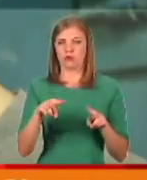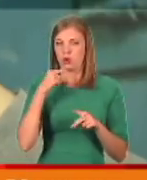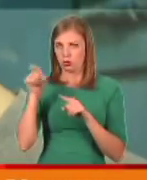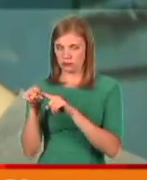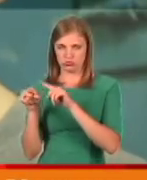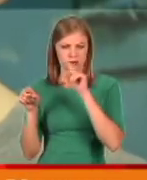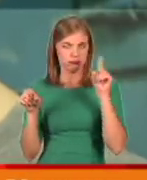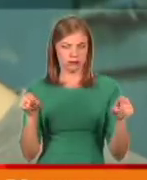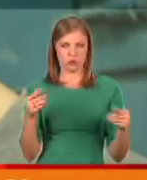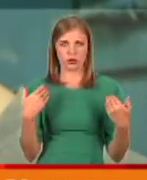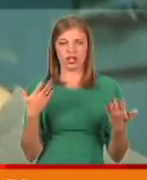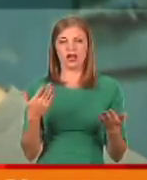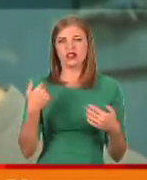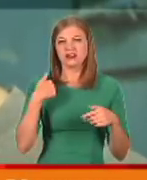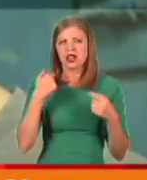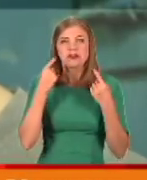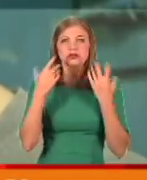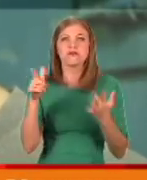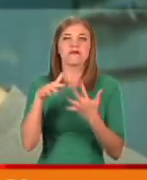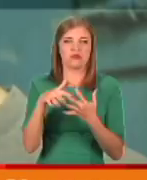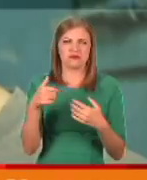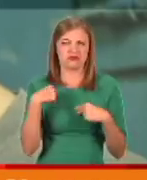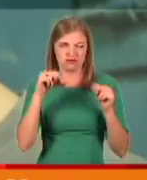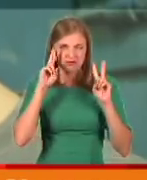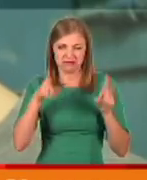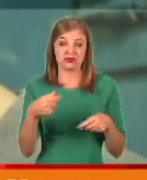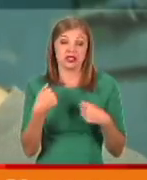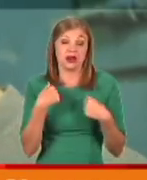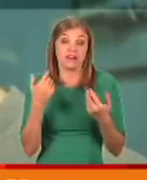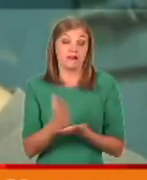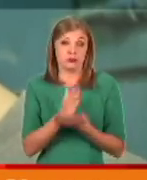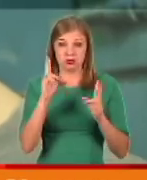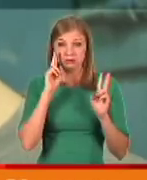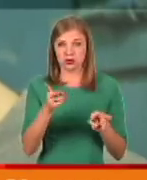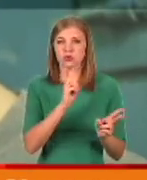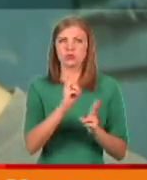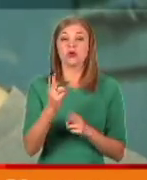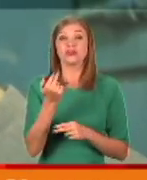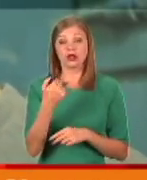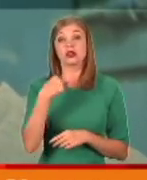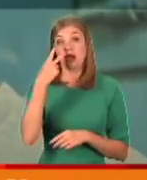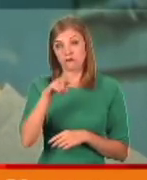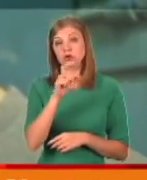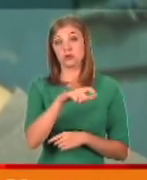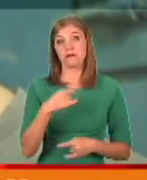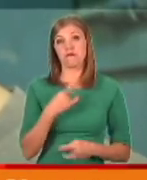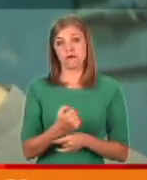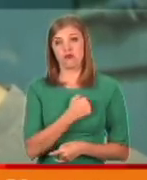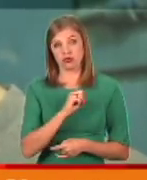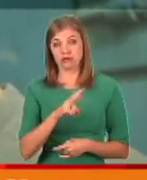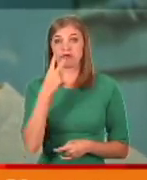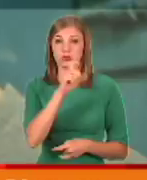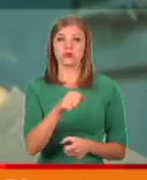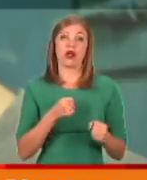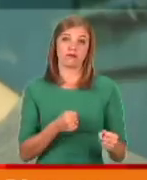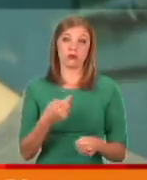России уехали туда? Я не слышал ни про какие военные действия. Я честно говорю, я не слышал, говорю же, что кто-то там что. Да, я видел людей в форме, да, я видел людей с